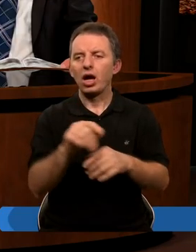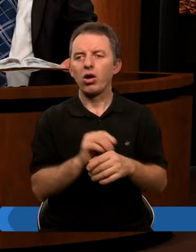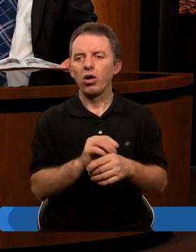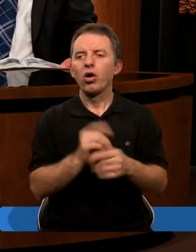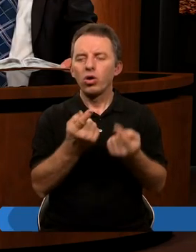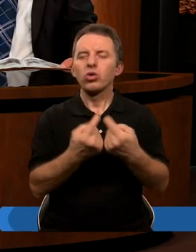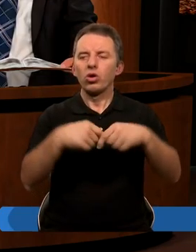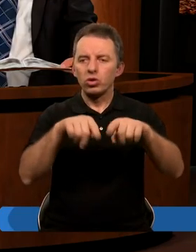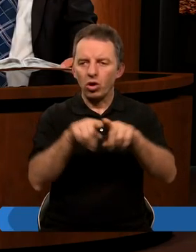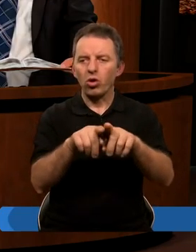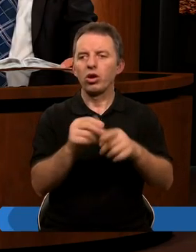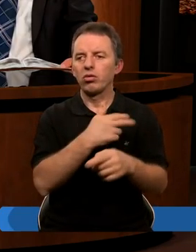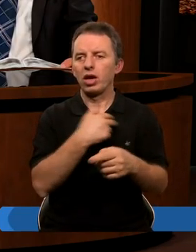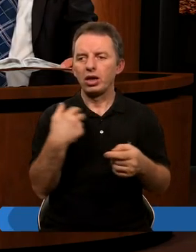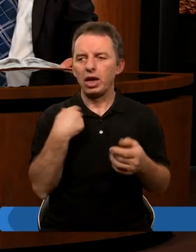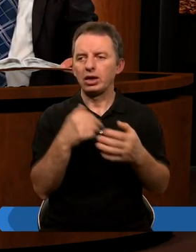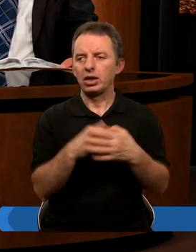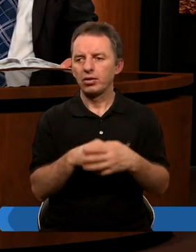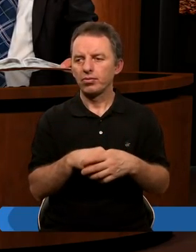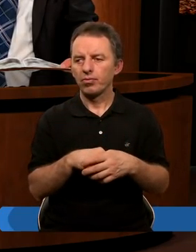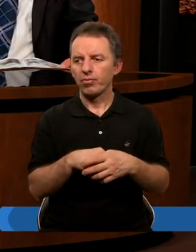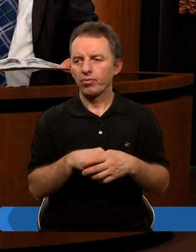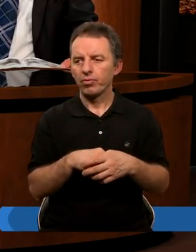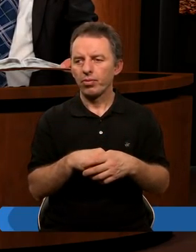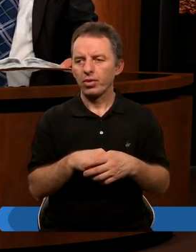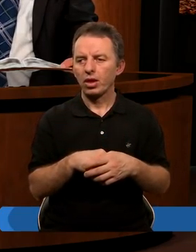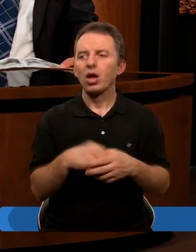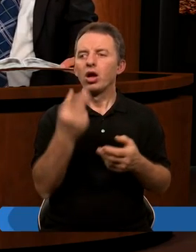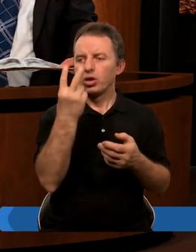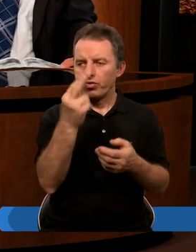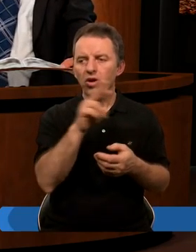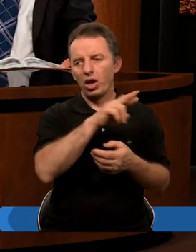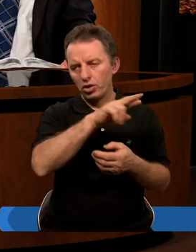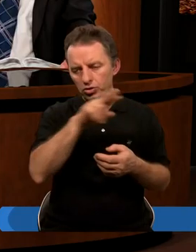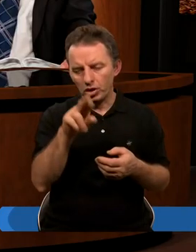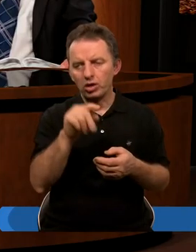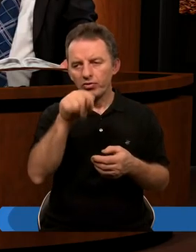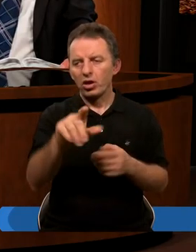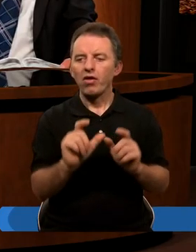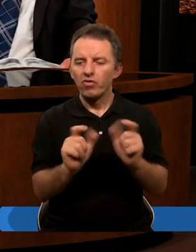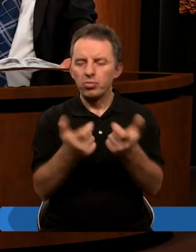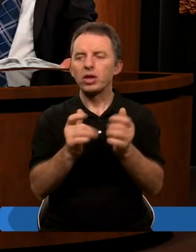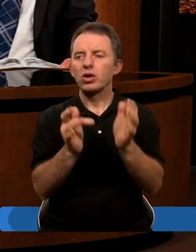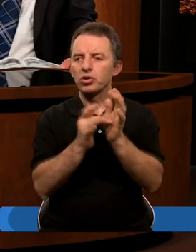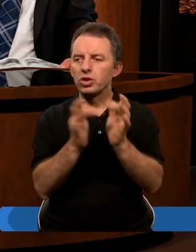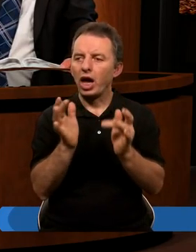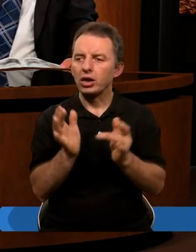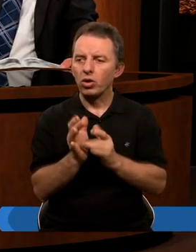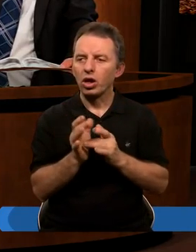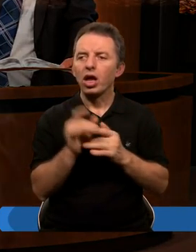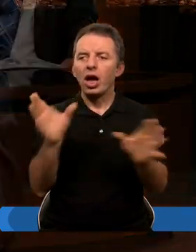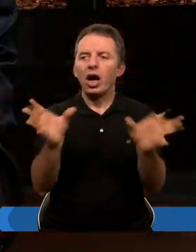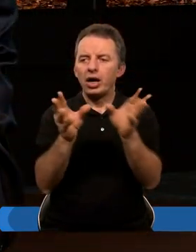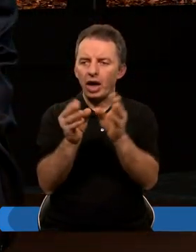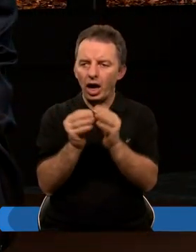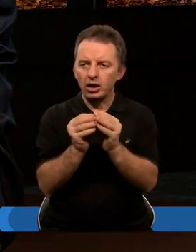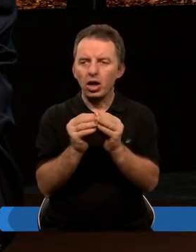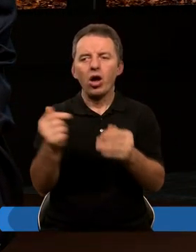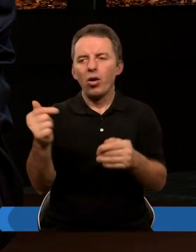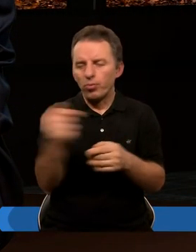dokonał dla nas? Dwie rzeczy są w wypadku Jezusa Chrystusa i one razem